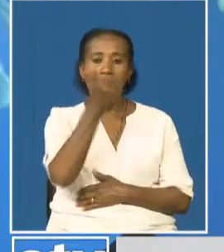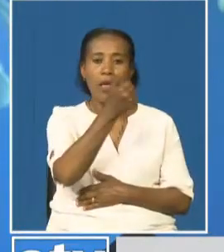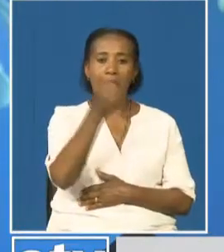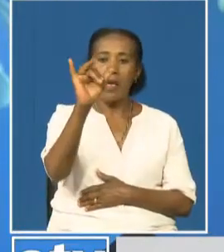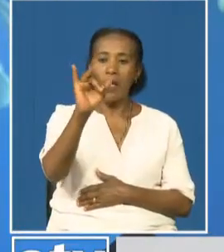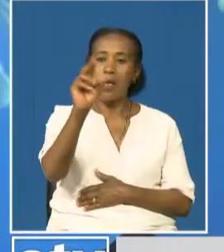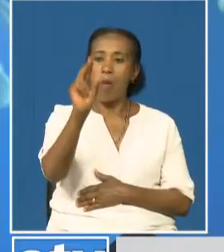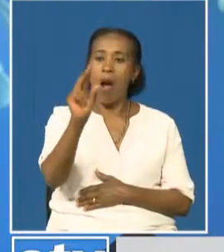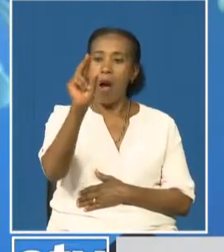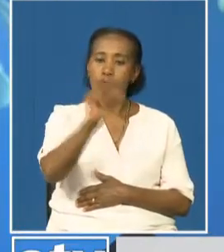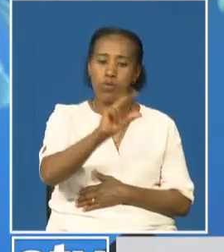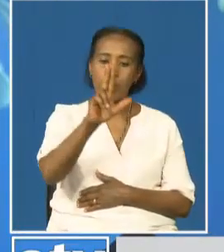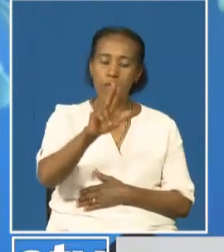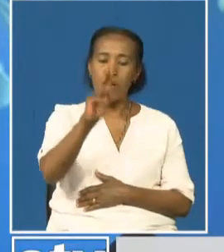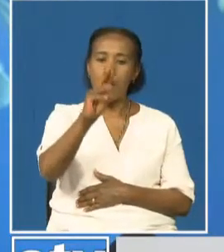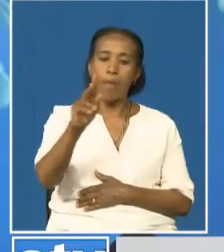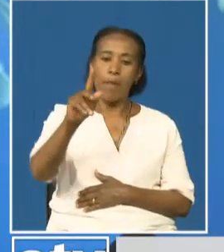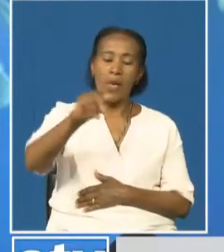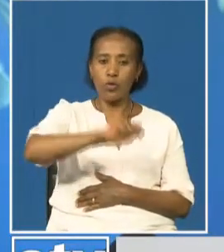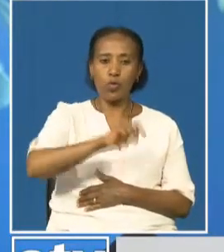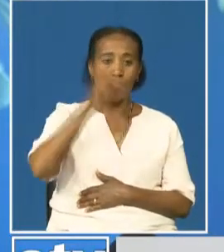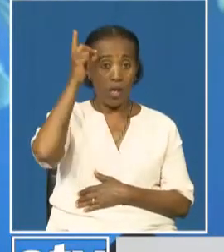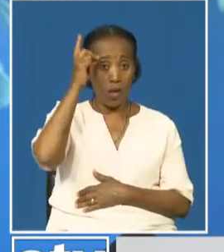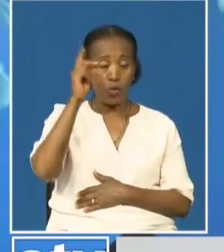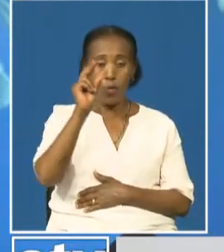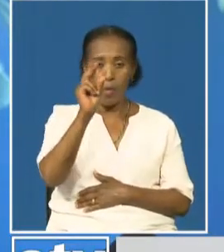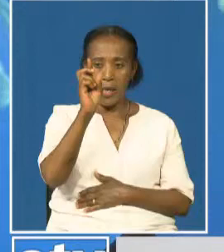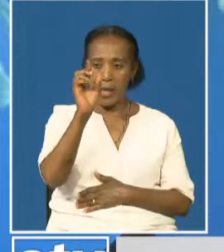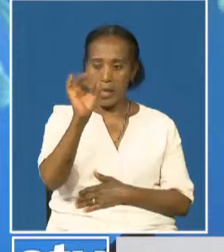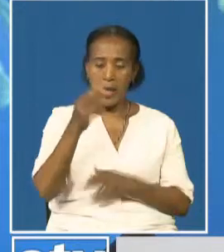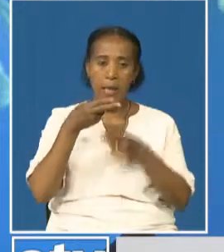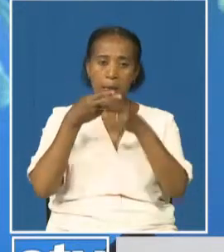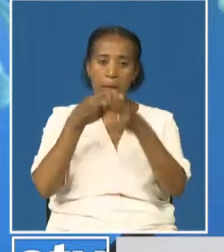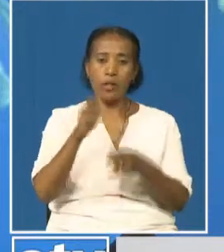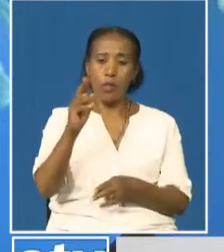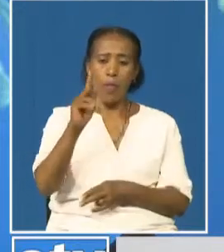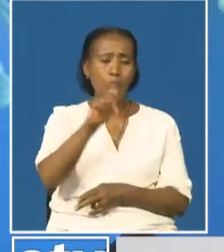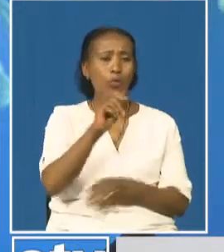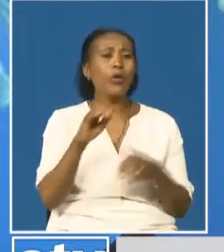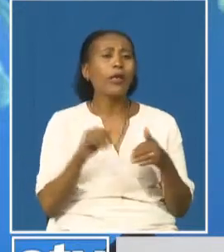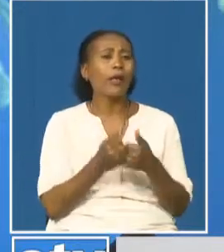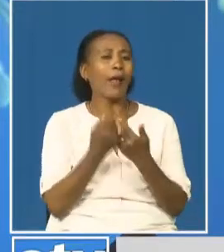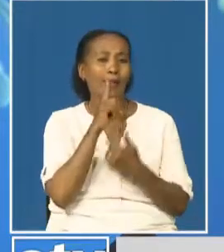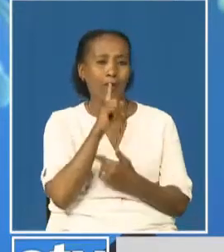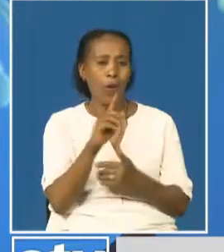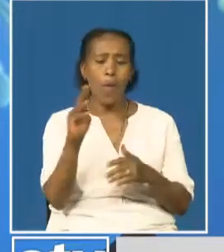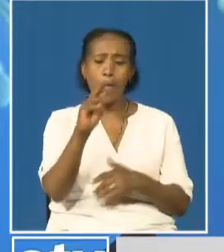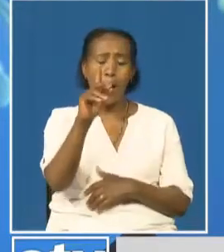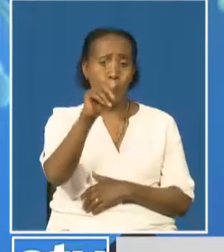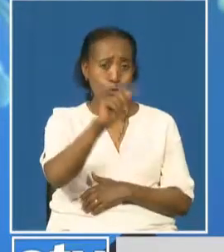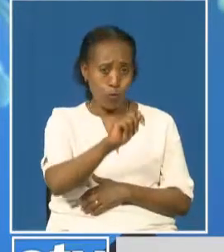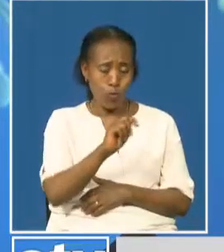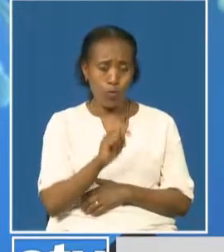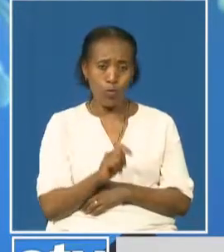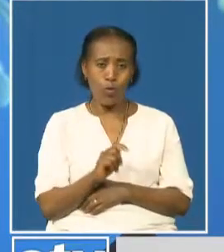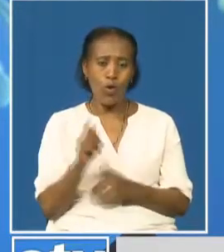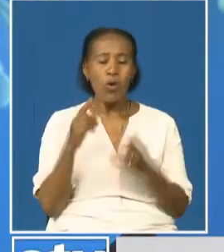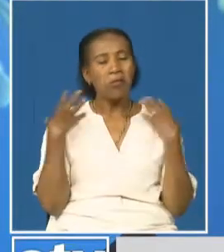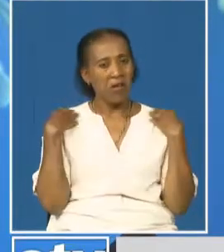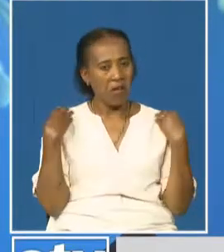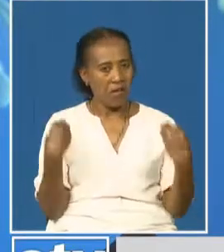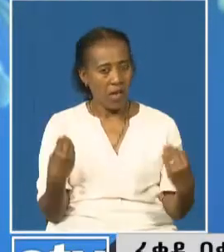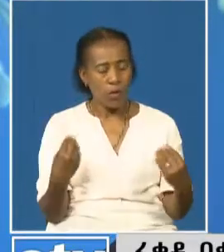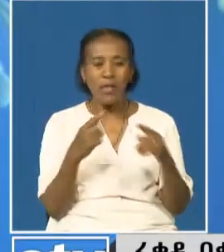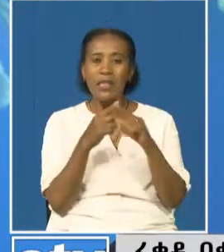ከኢሊባቦር መቱ ከተማ ፈቀዱ በቀለ እባላለሁ። መልካም መቱ፣ እንዴት ነው? መቱ ደህና